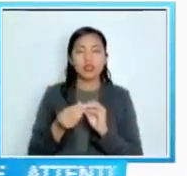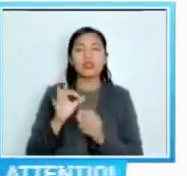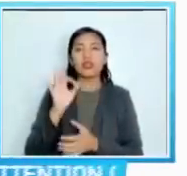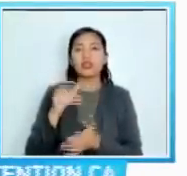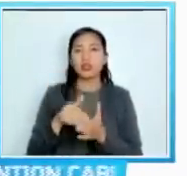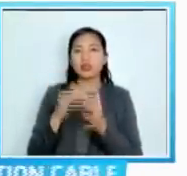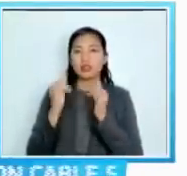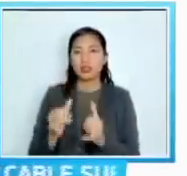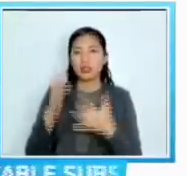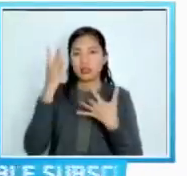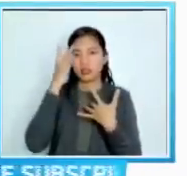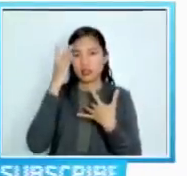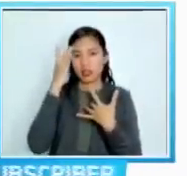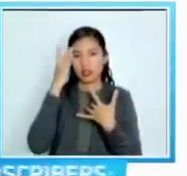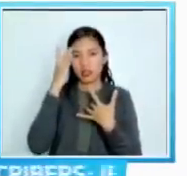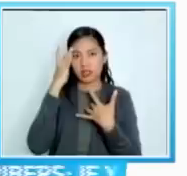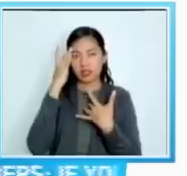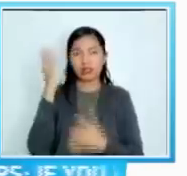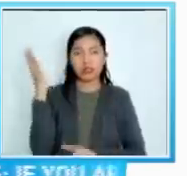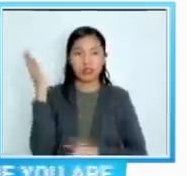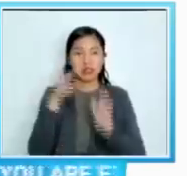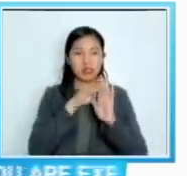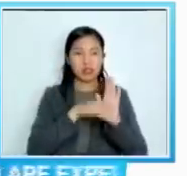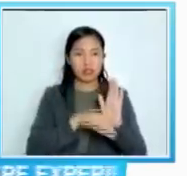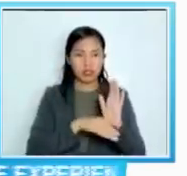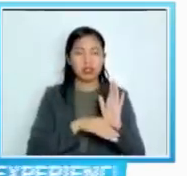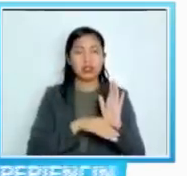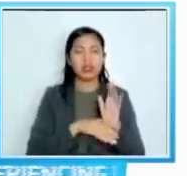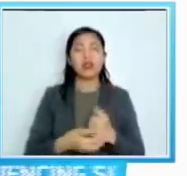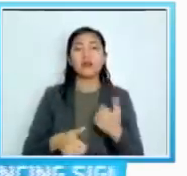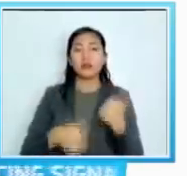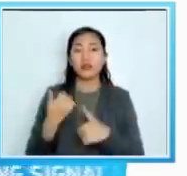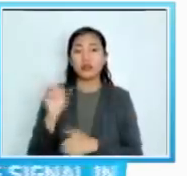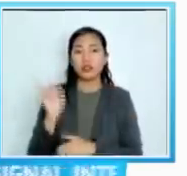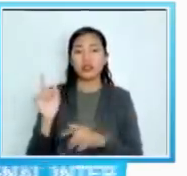pa. Sa active cases naman, pinakamarami pa rin ang mild na nasa